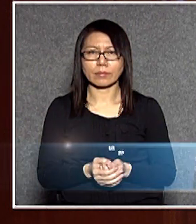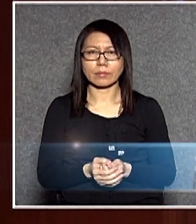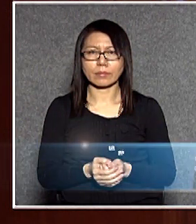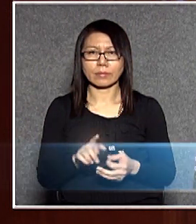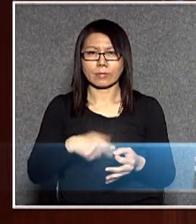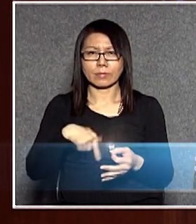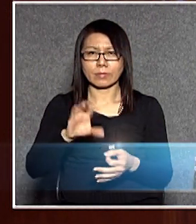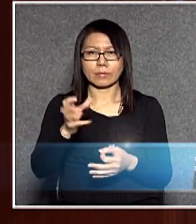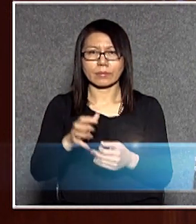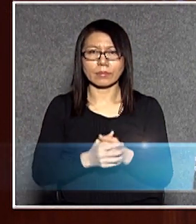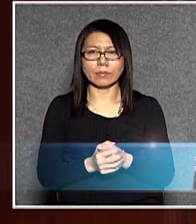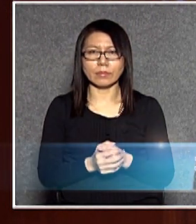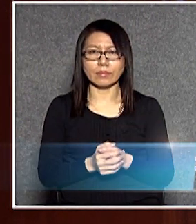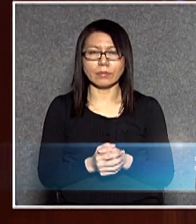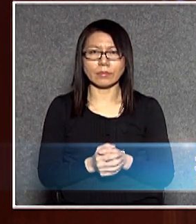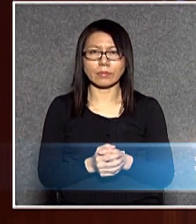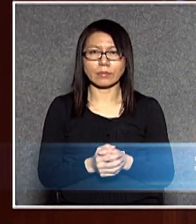毛用吧你。